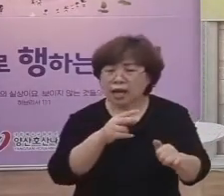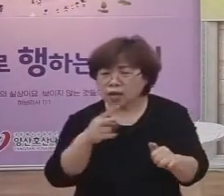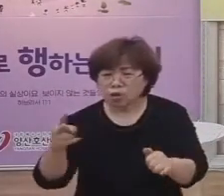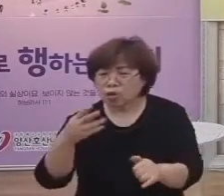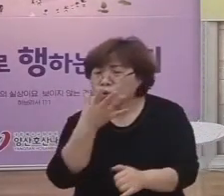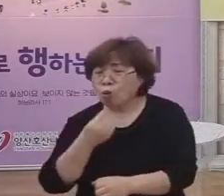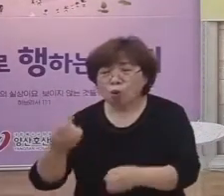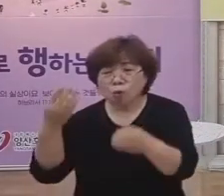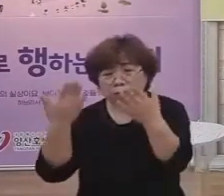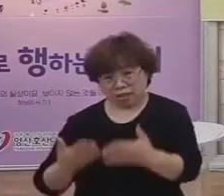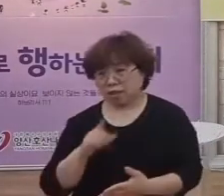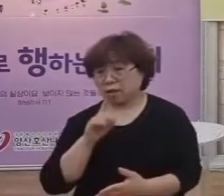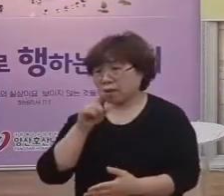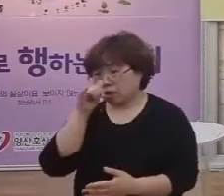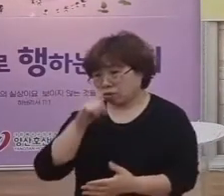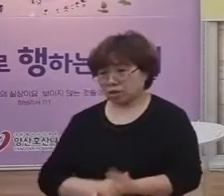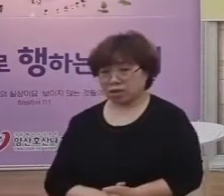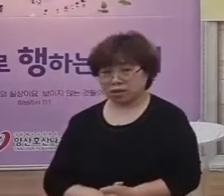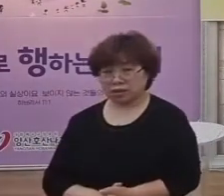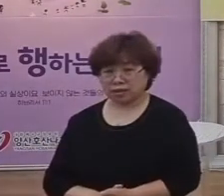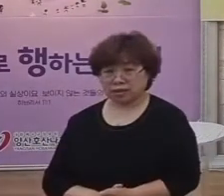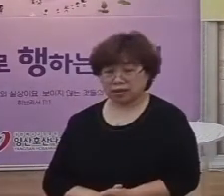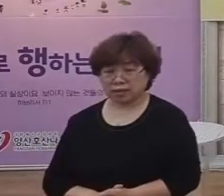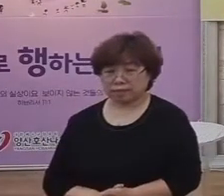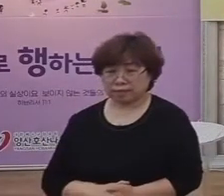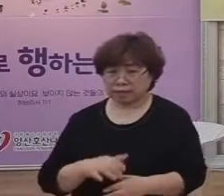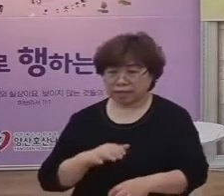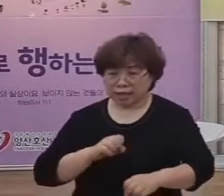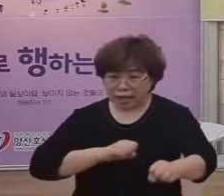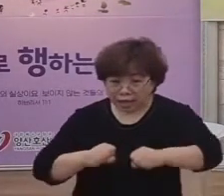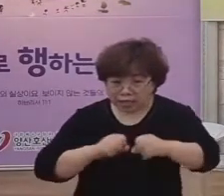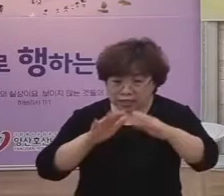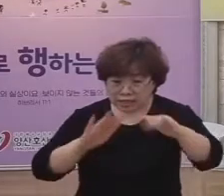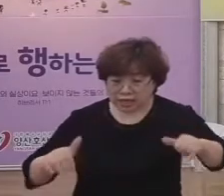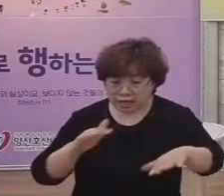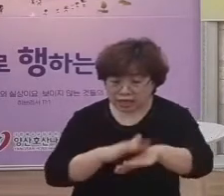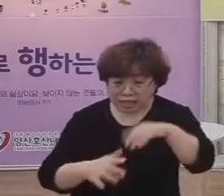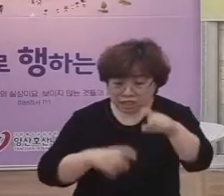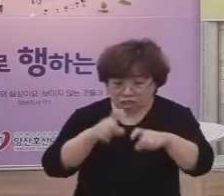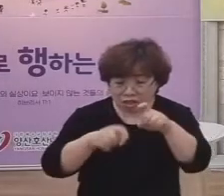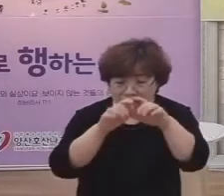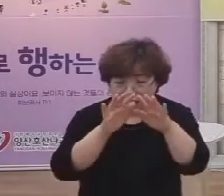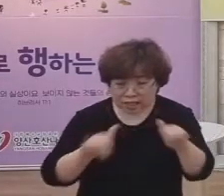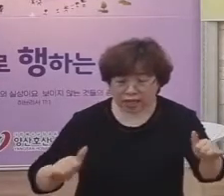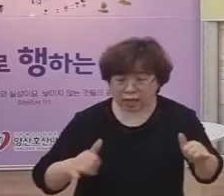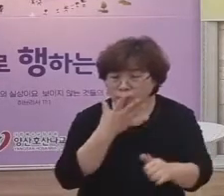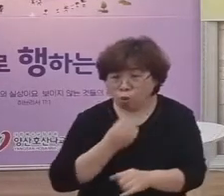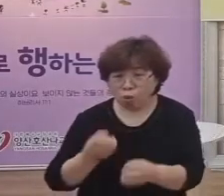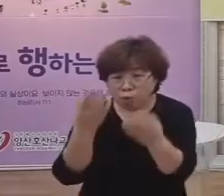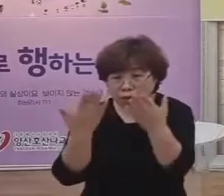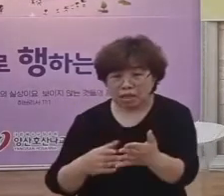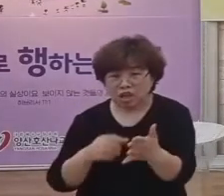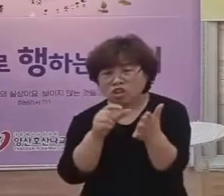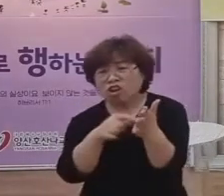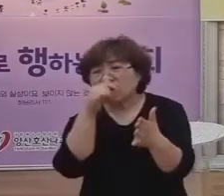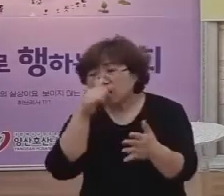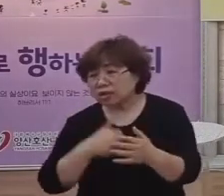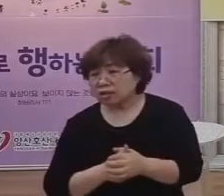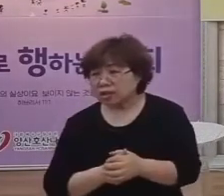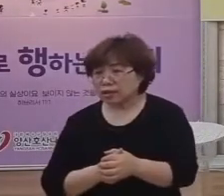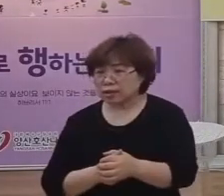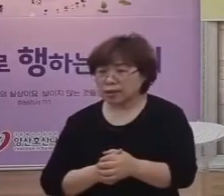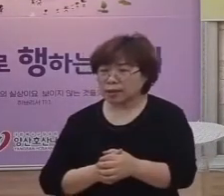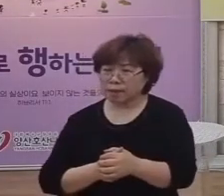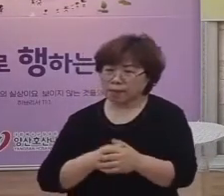실천하는 사람이 그 행하는 일마다 복을 받으리라. 믿습니까? 이걸